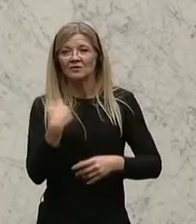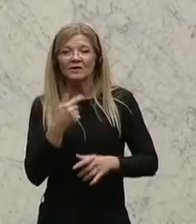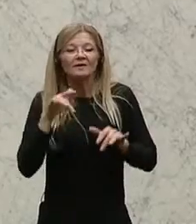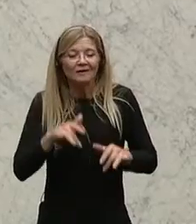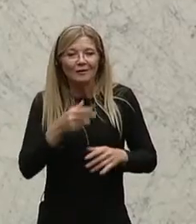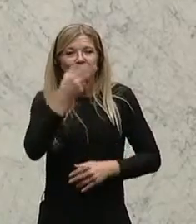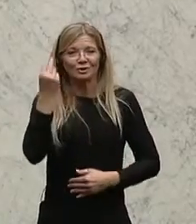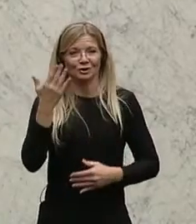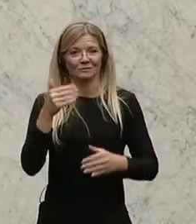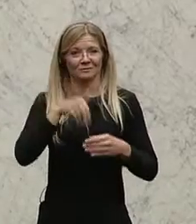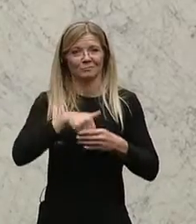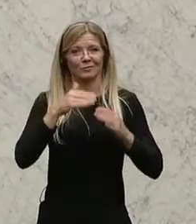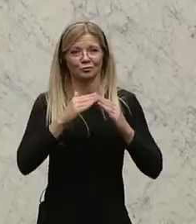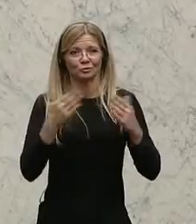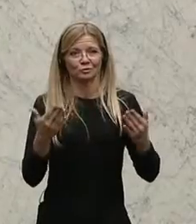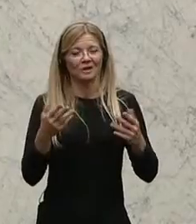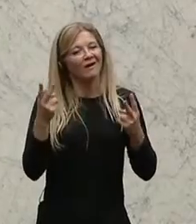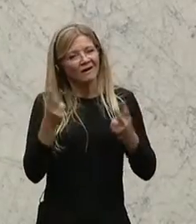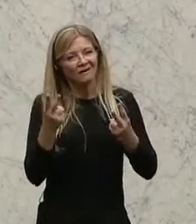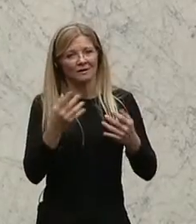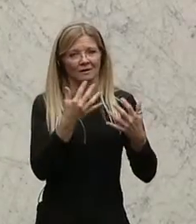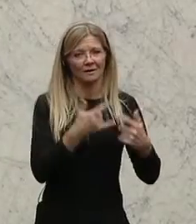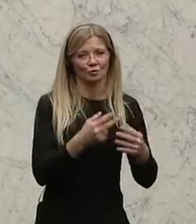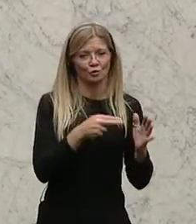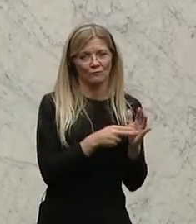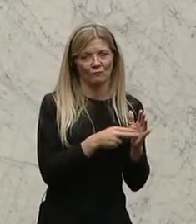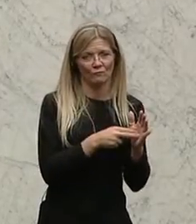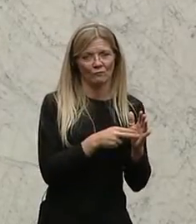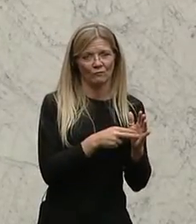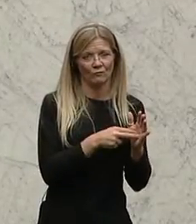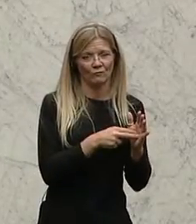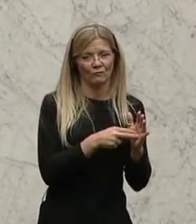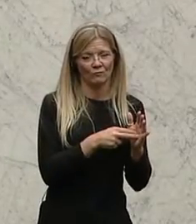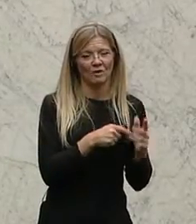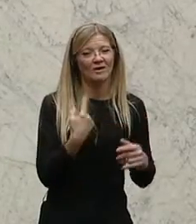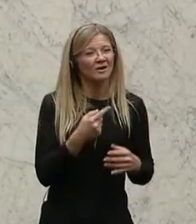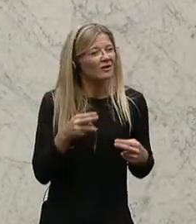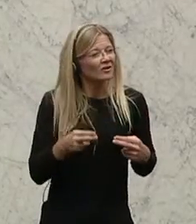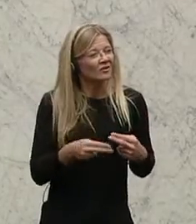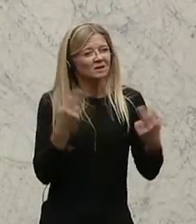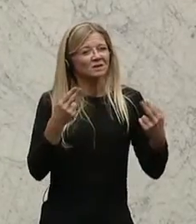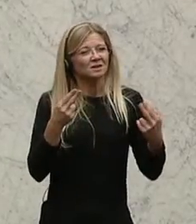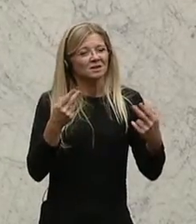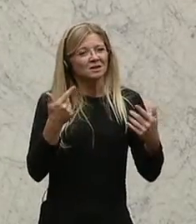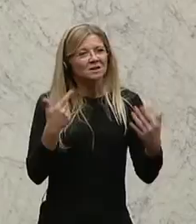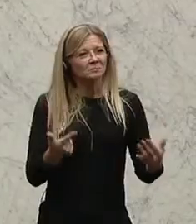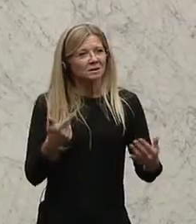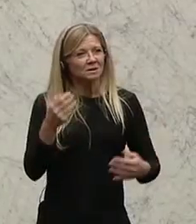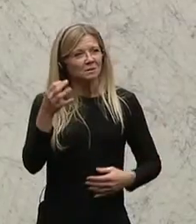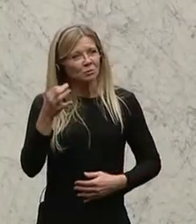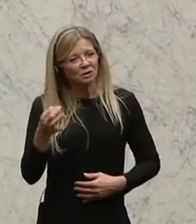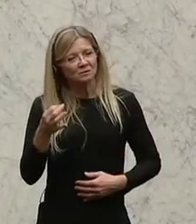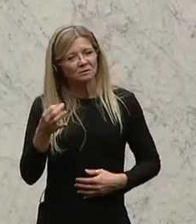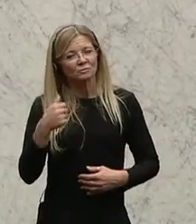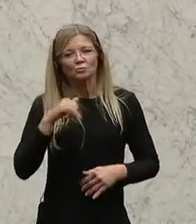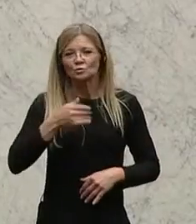wie im Rechnungshof nahezu, also fast 70%, 66%